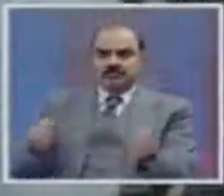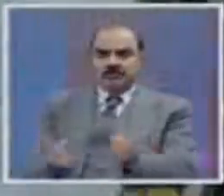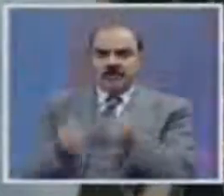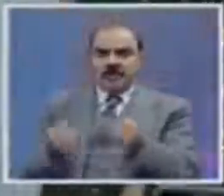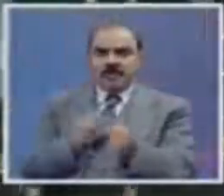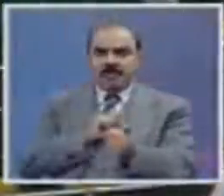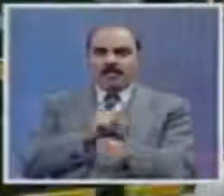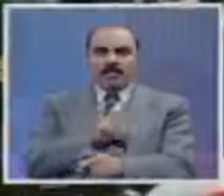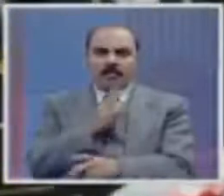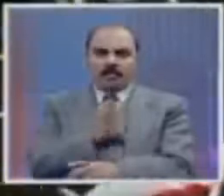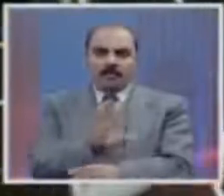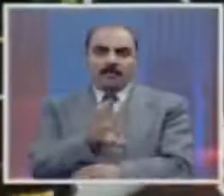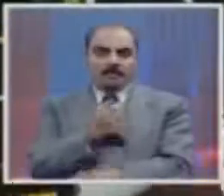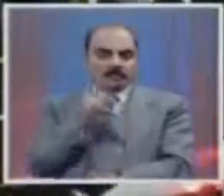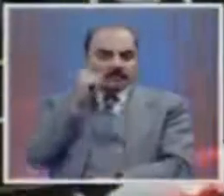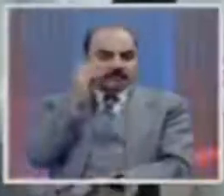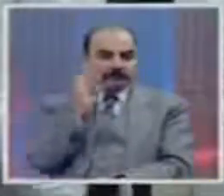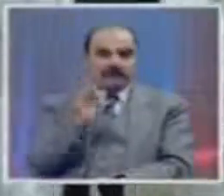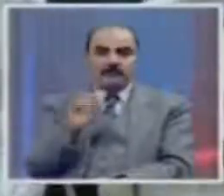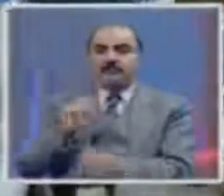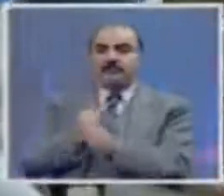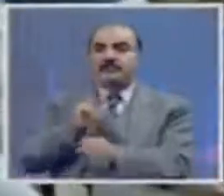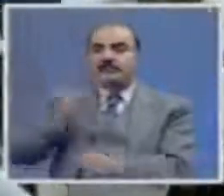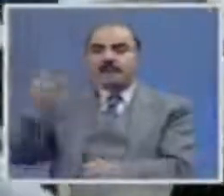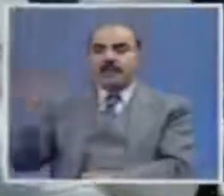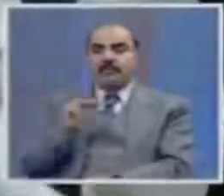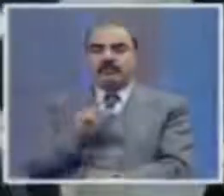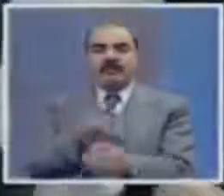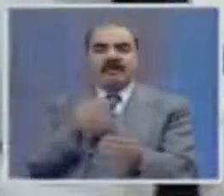التعليم الجامعي لتأهيل خريجين بمستوى متميز من